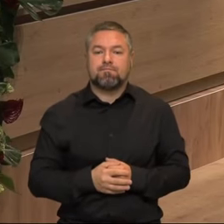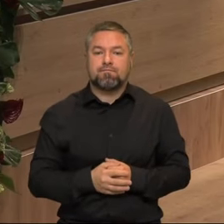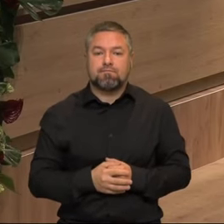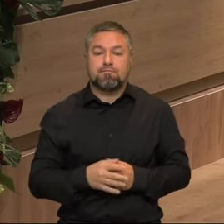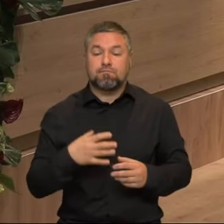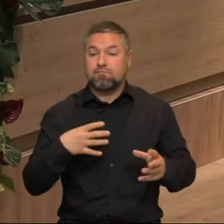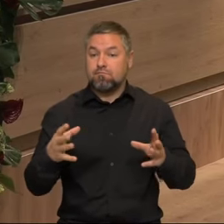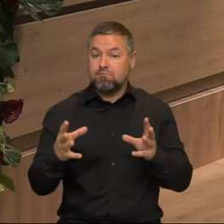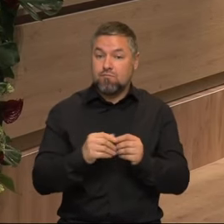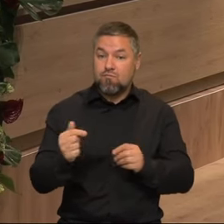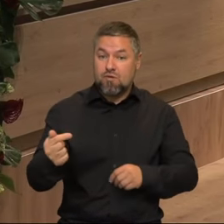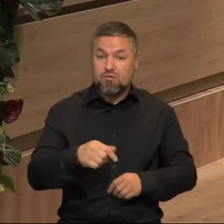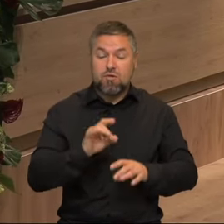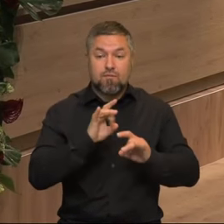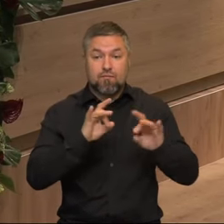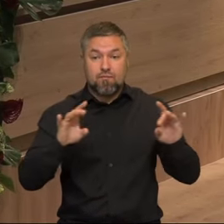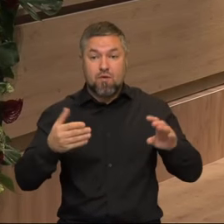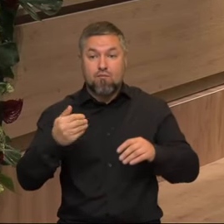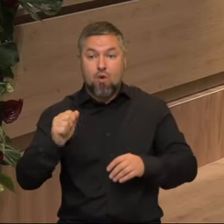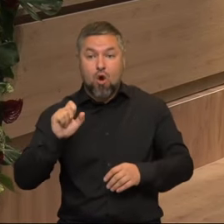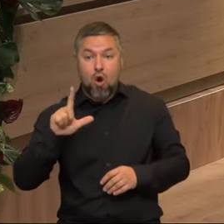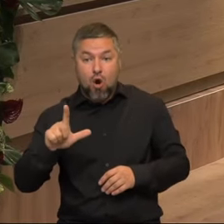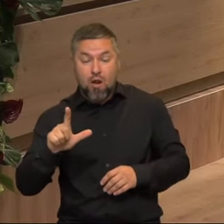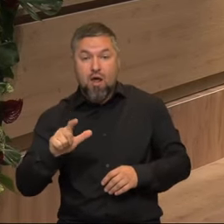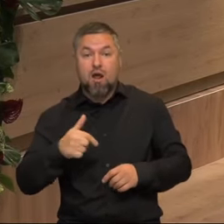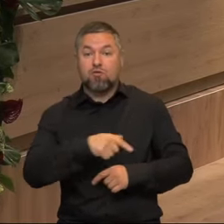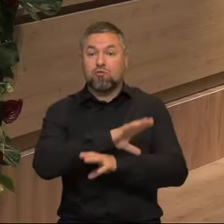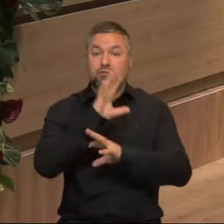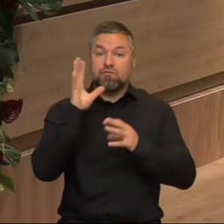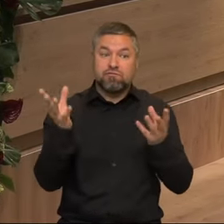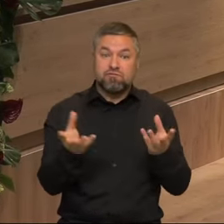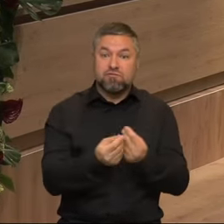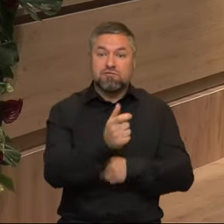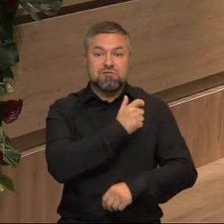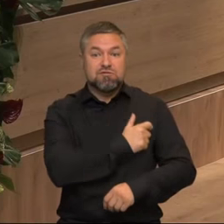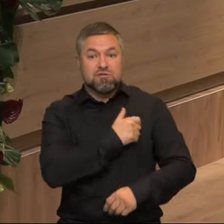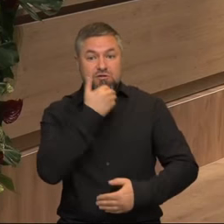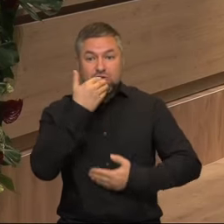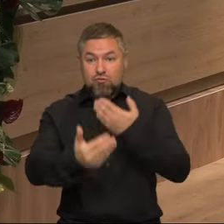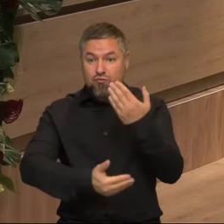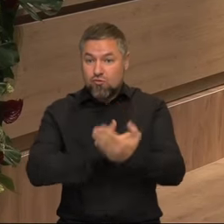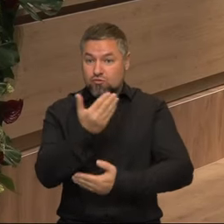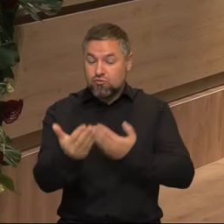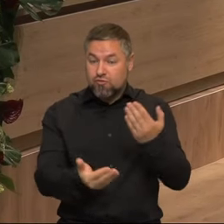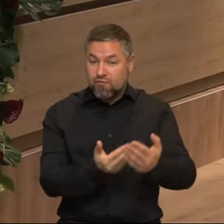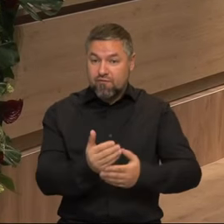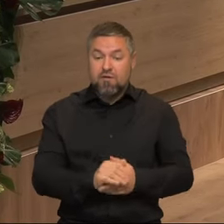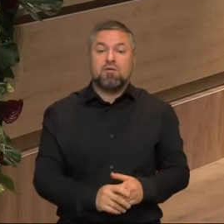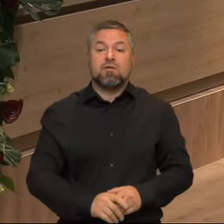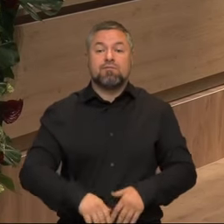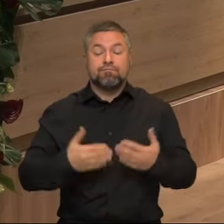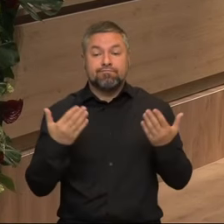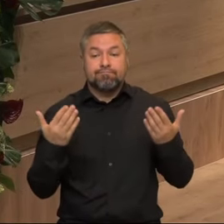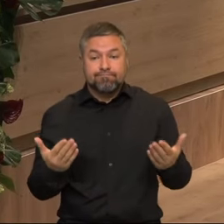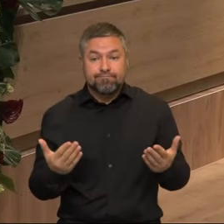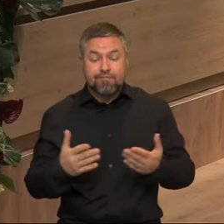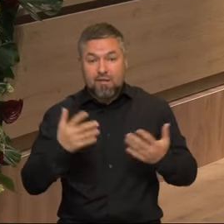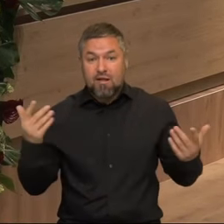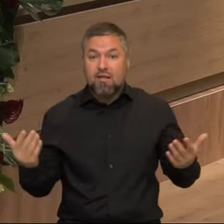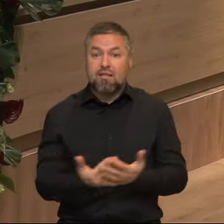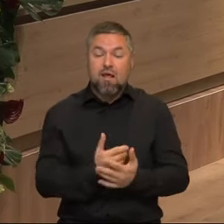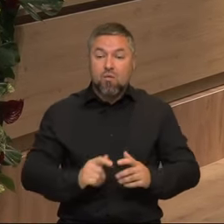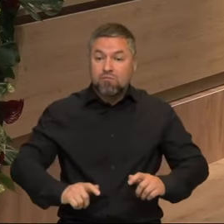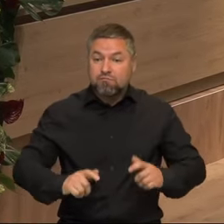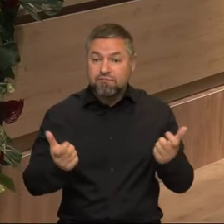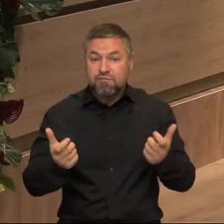Miał z nami również być pan profesor Jacek Moll i kieruję do wszystkich jego serdeczne pozdrowienia, ale nagły